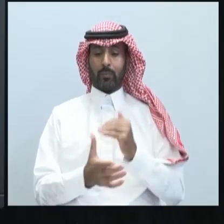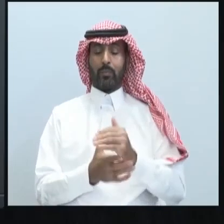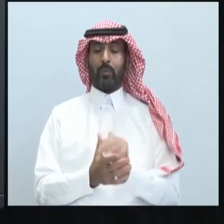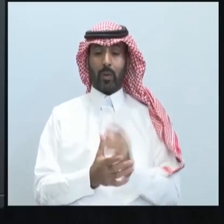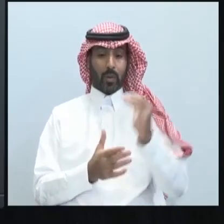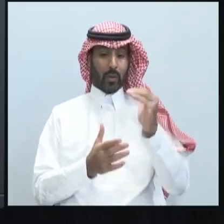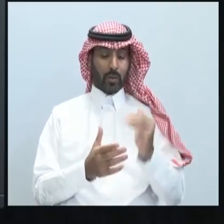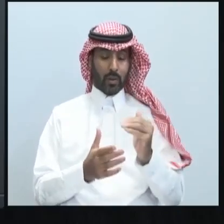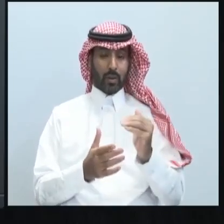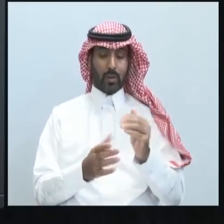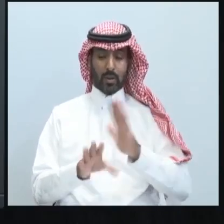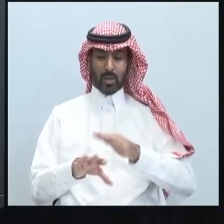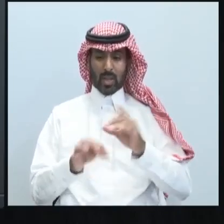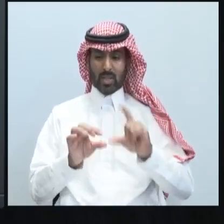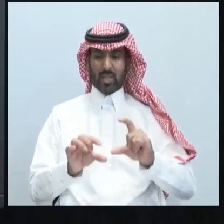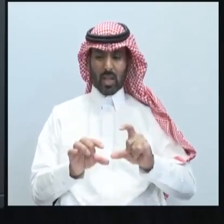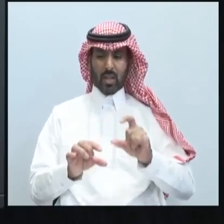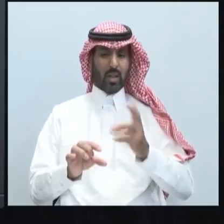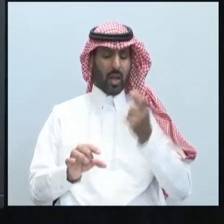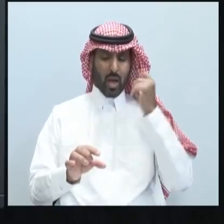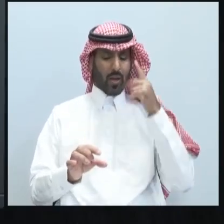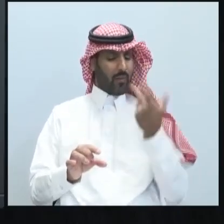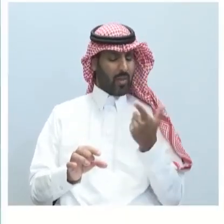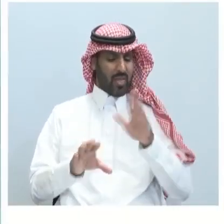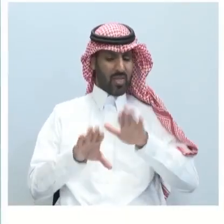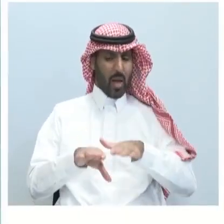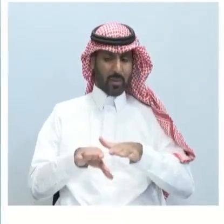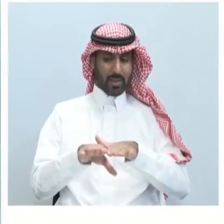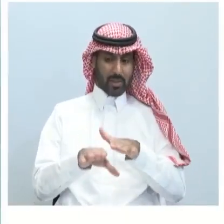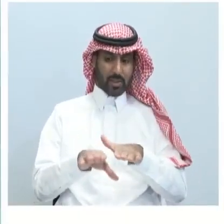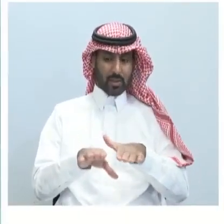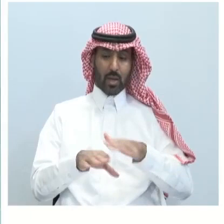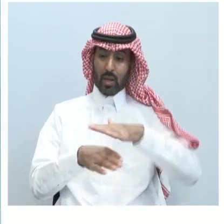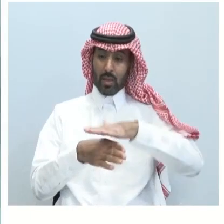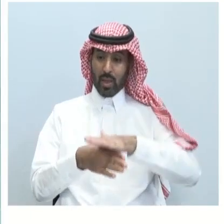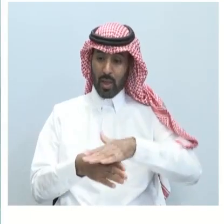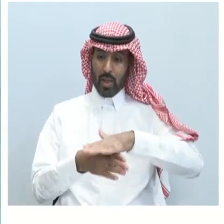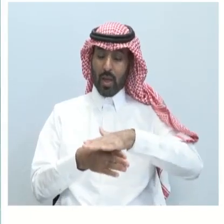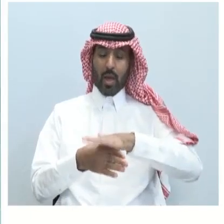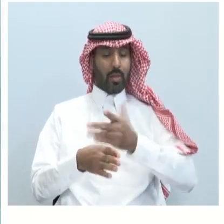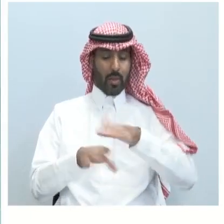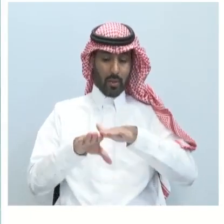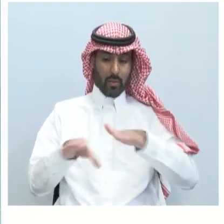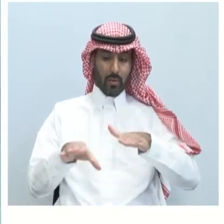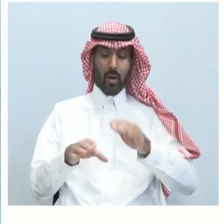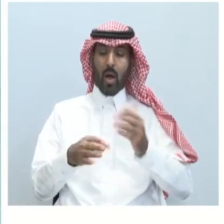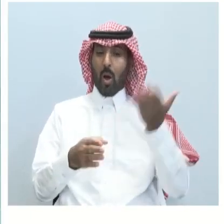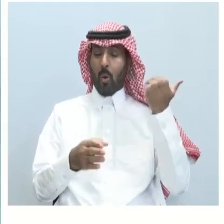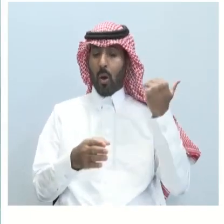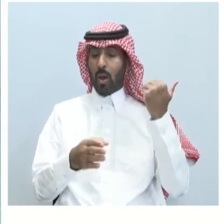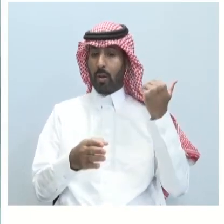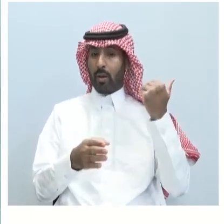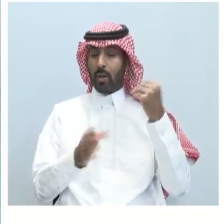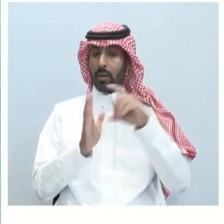ما دام انه عندي هنا تركيز لابد اني اعرف مين اعرف ثابت الاتزان اللي هو حاله ثابت الاتزان اللي رمزناه له في السابق